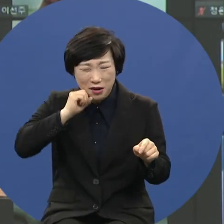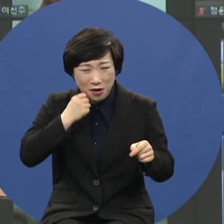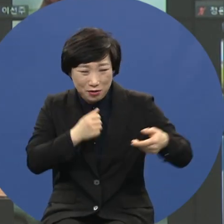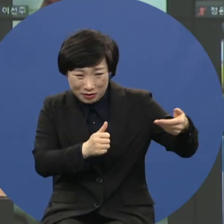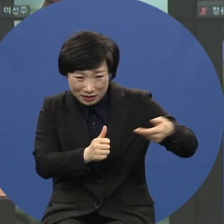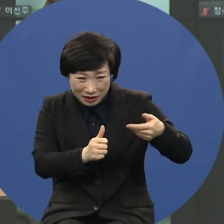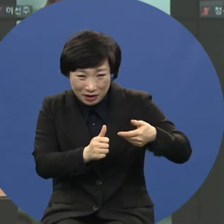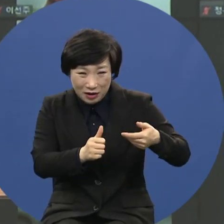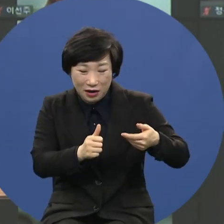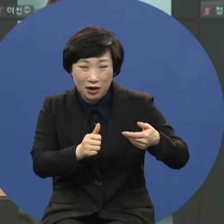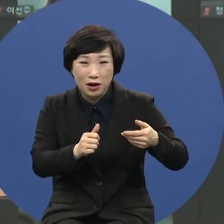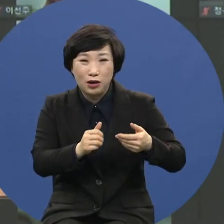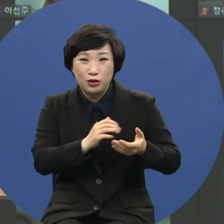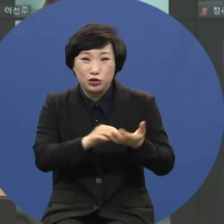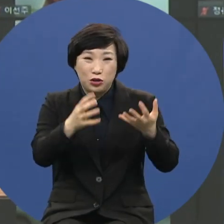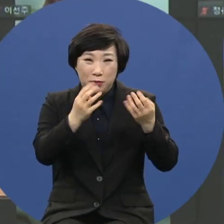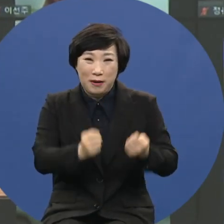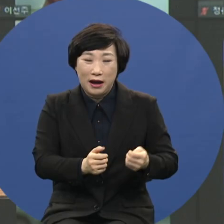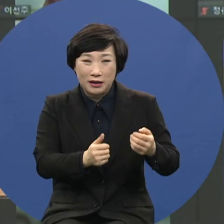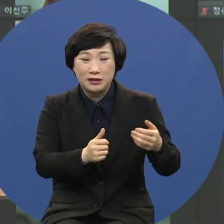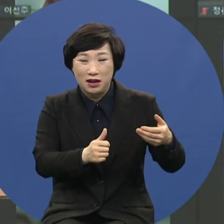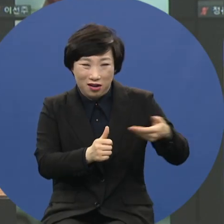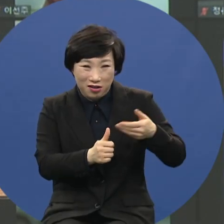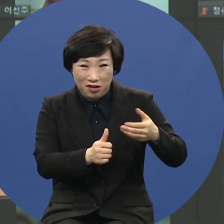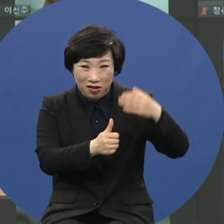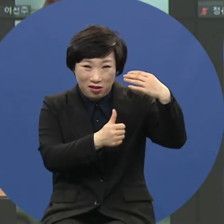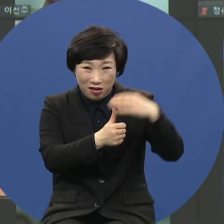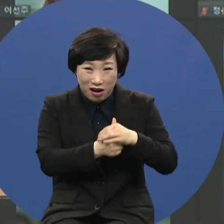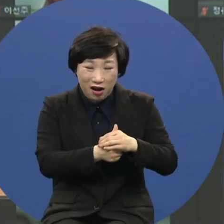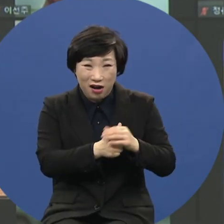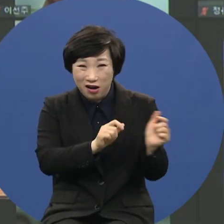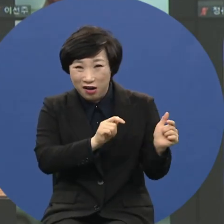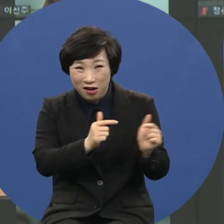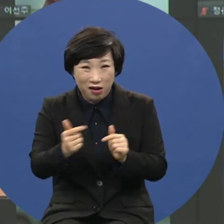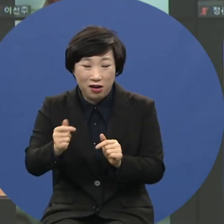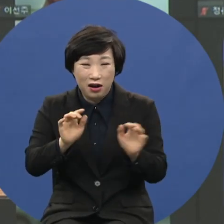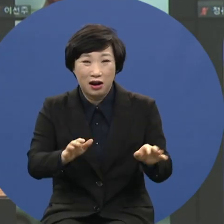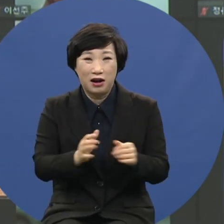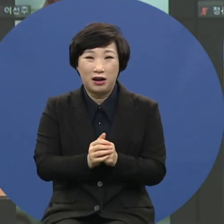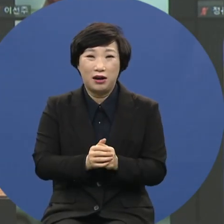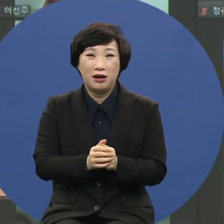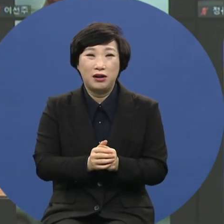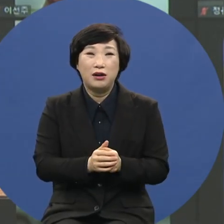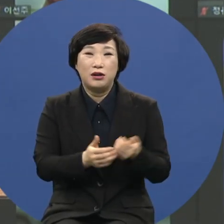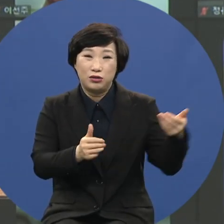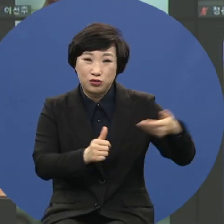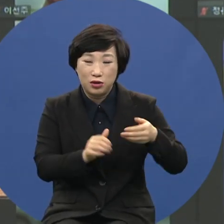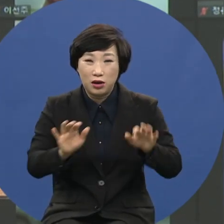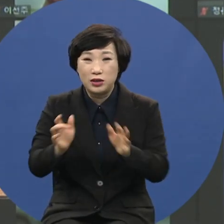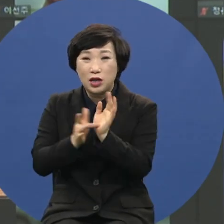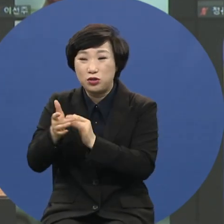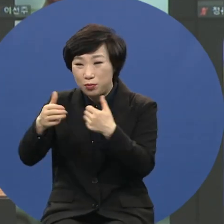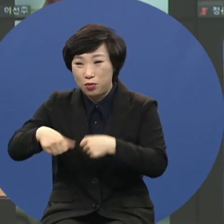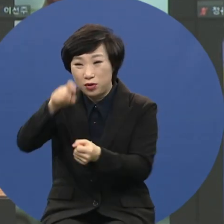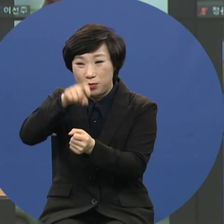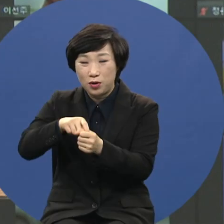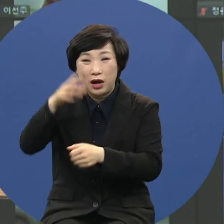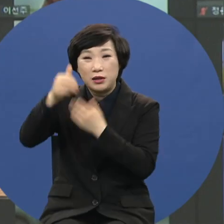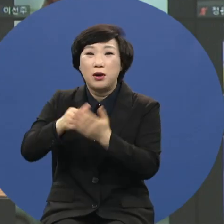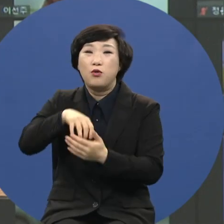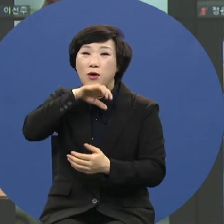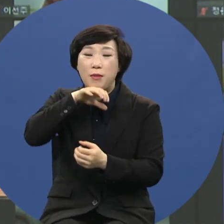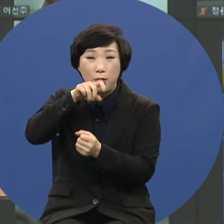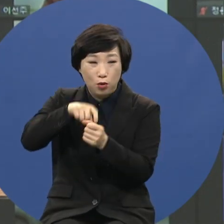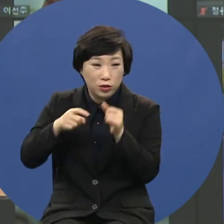어려운 일을 수없이 짊어지게 만들어 예수를 포기하게 만들고 하나님을 원망하게